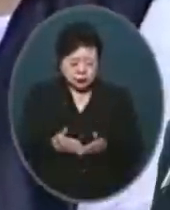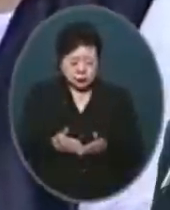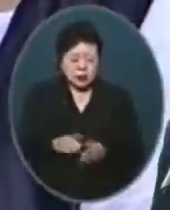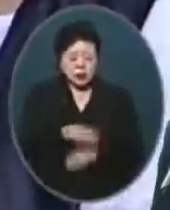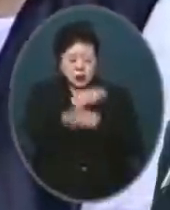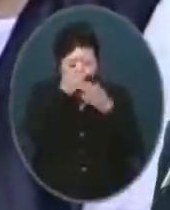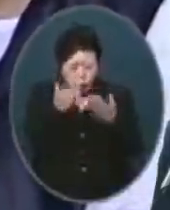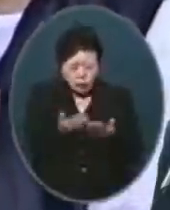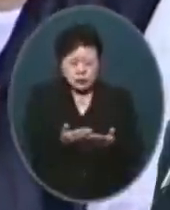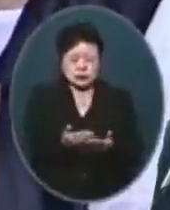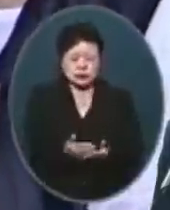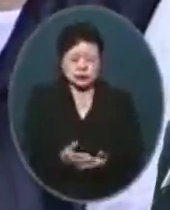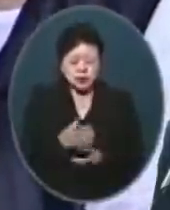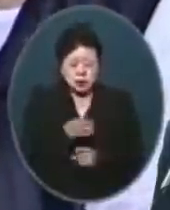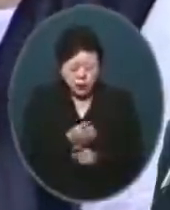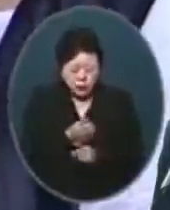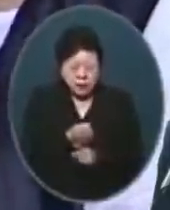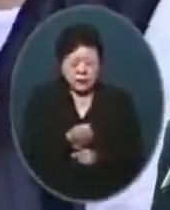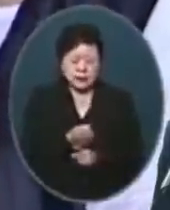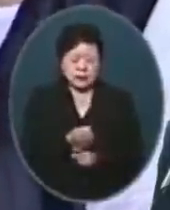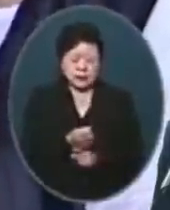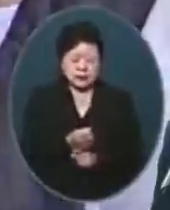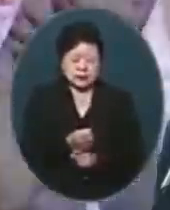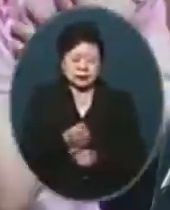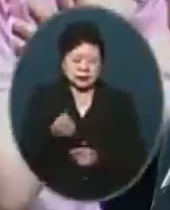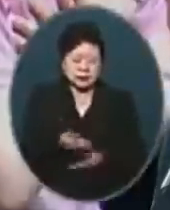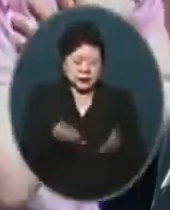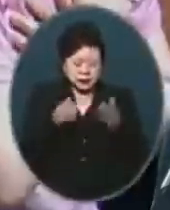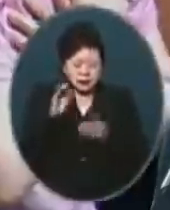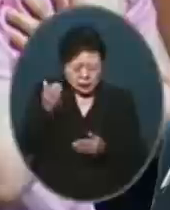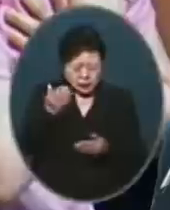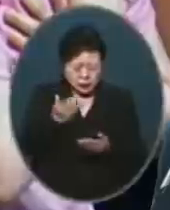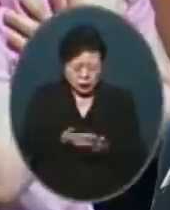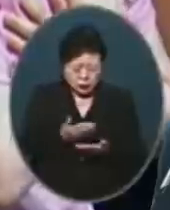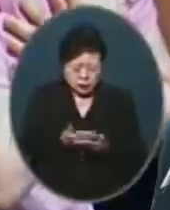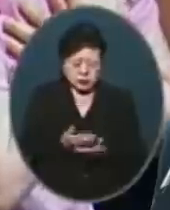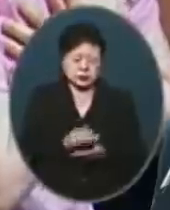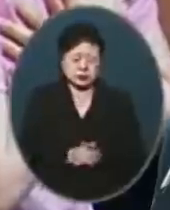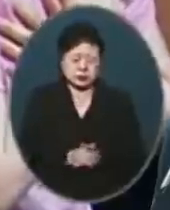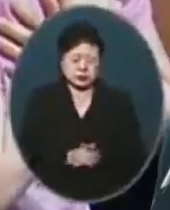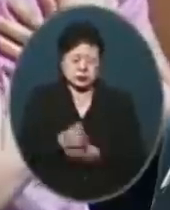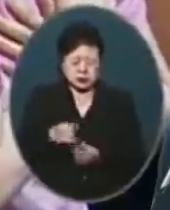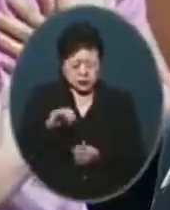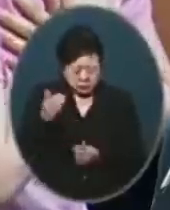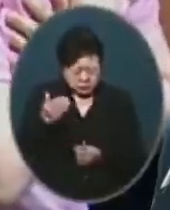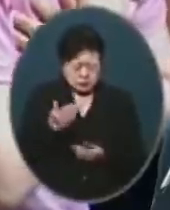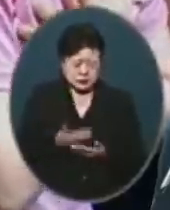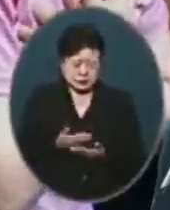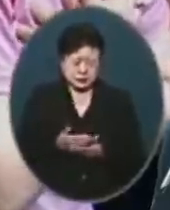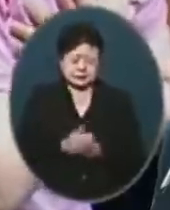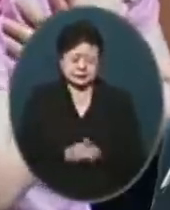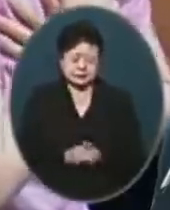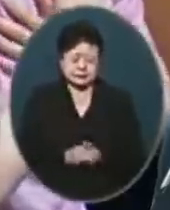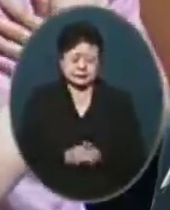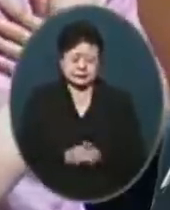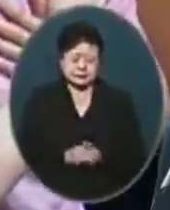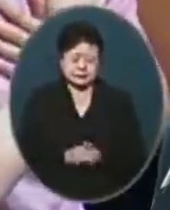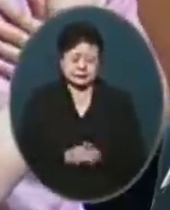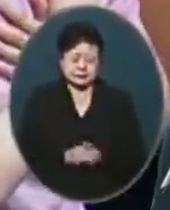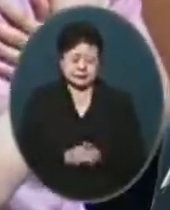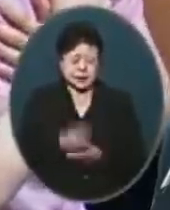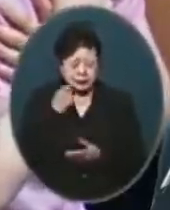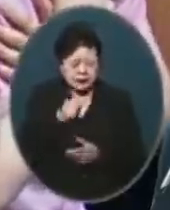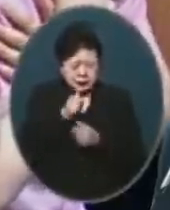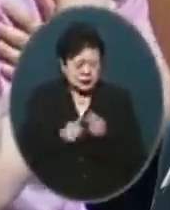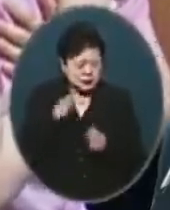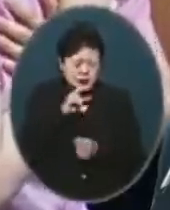우리 모두 다 보배합을 가진 하나님 앞에 보배로운 자녀들이 되어 있습니다. 내